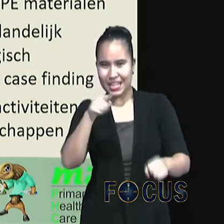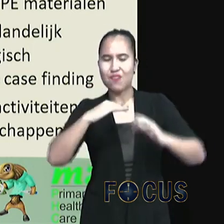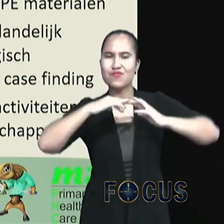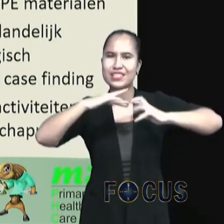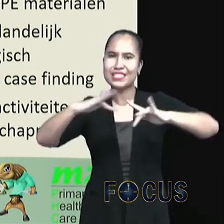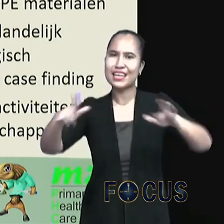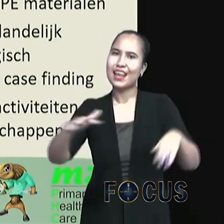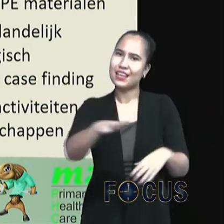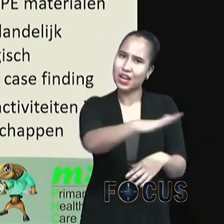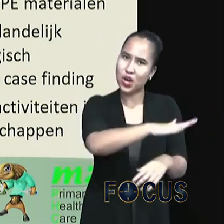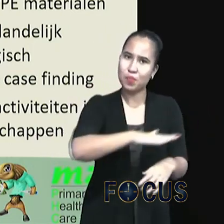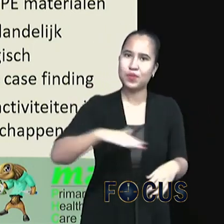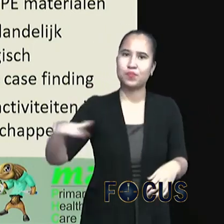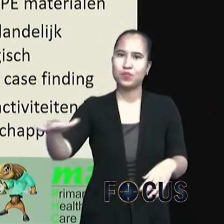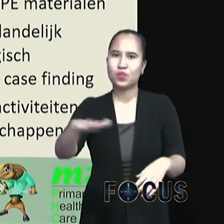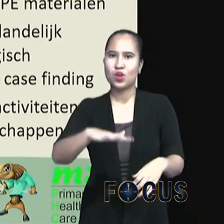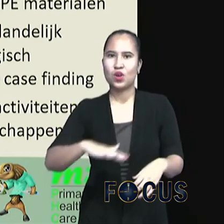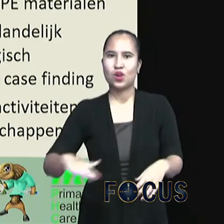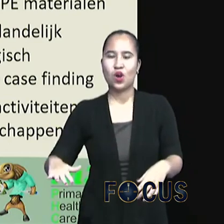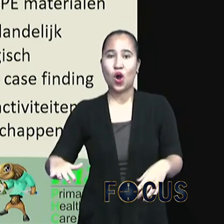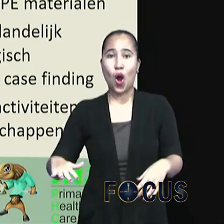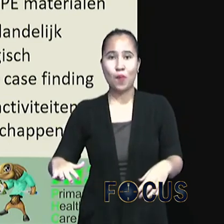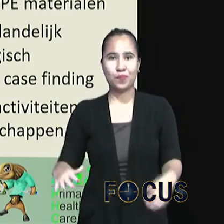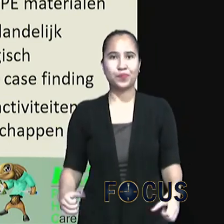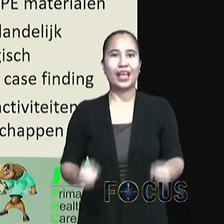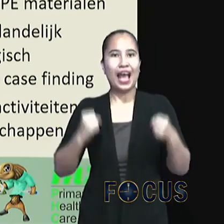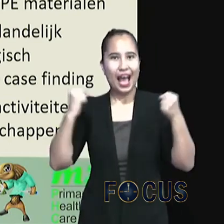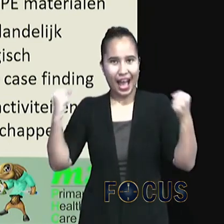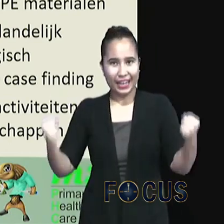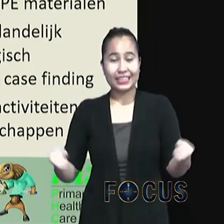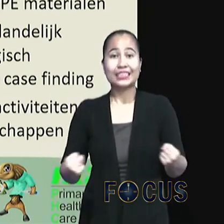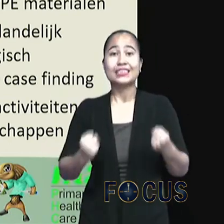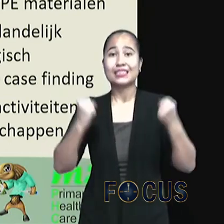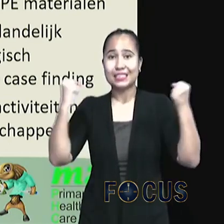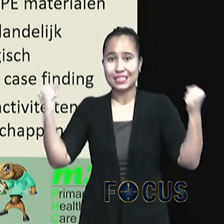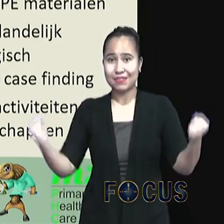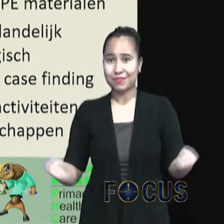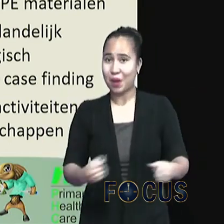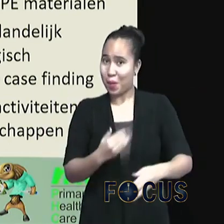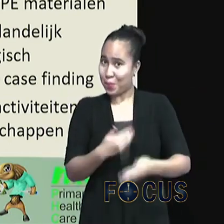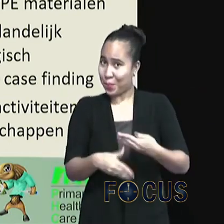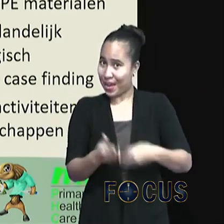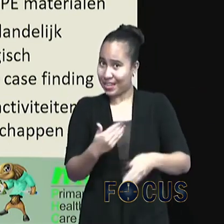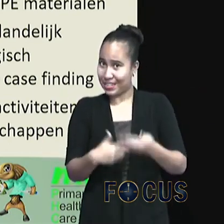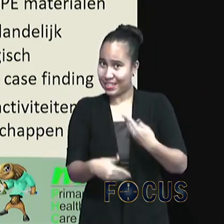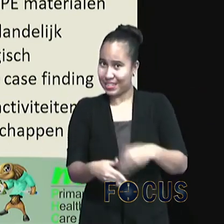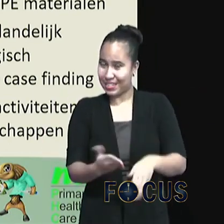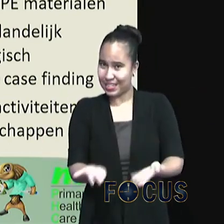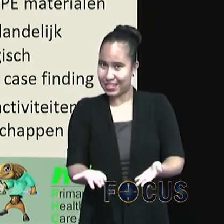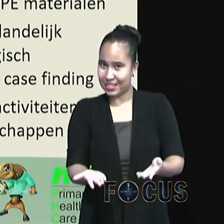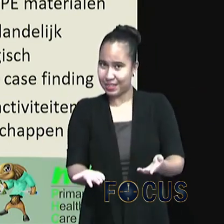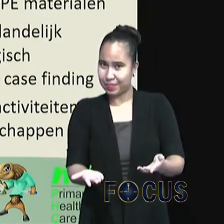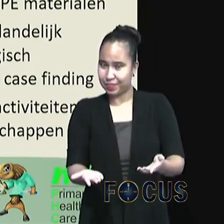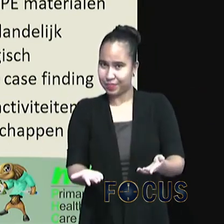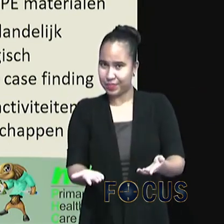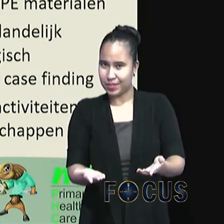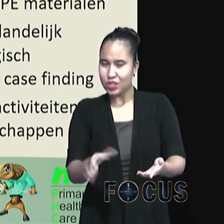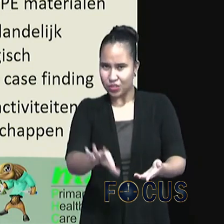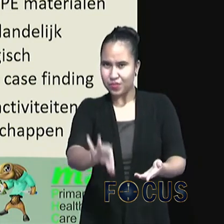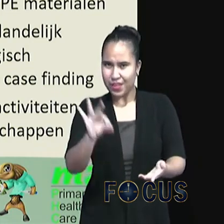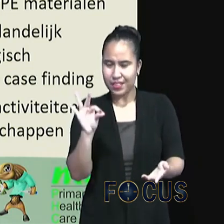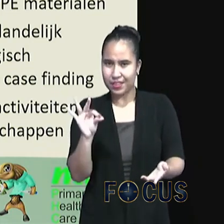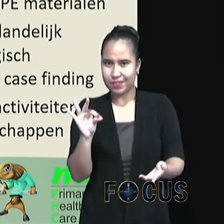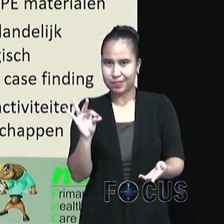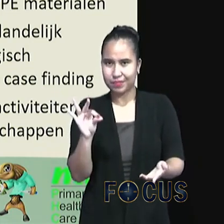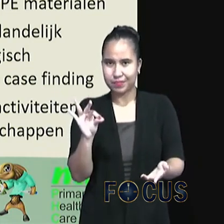om op een actieve wijze cases te vinden. Vaak genoeg heb je niet veel